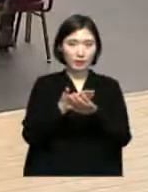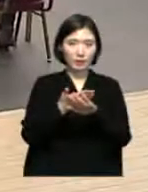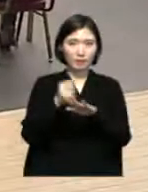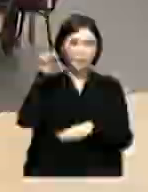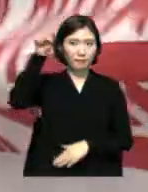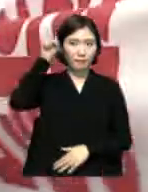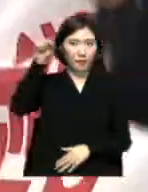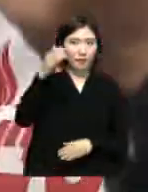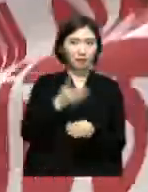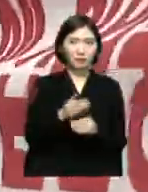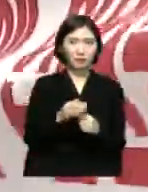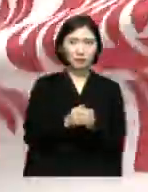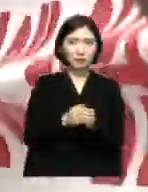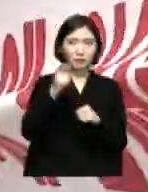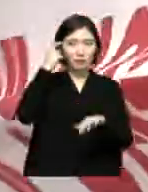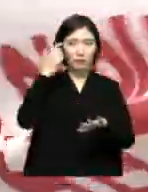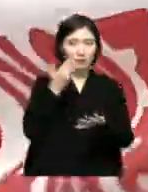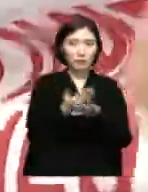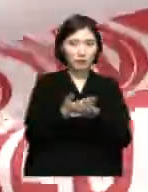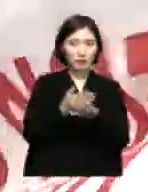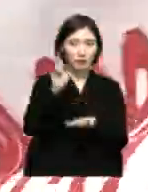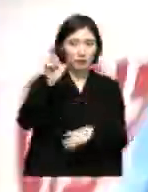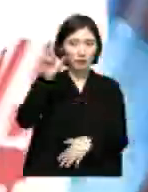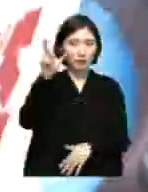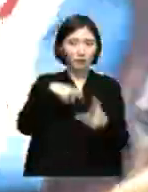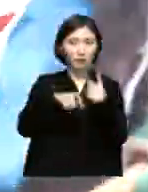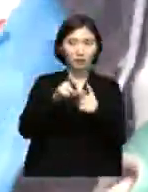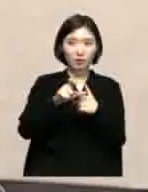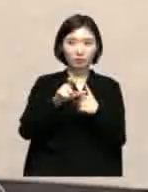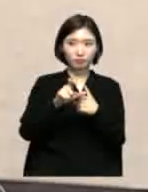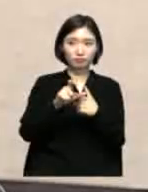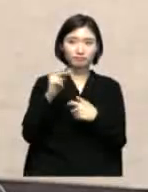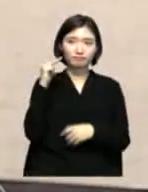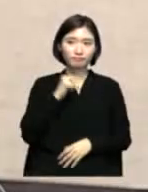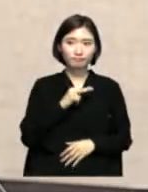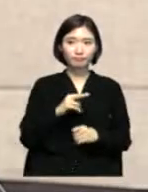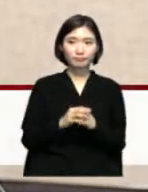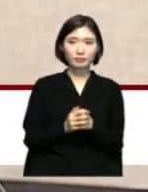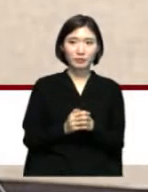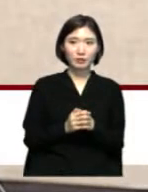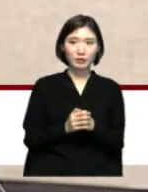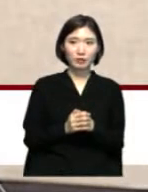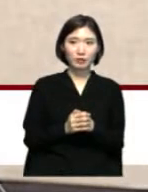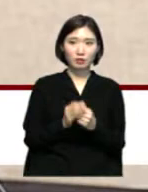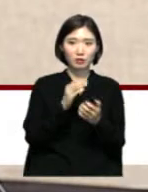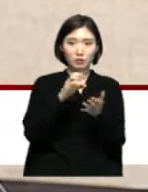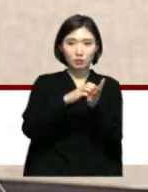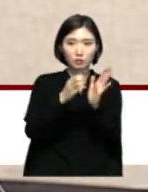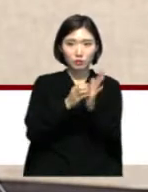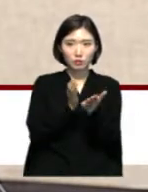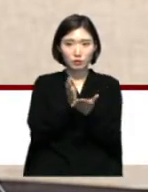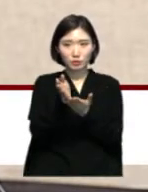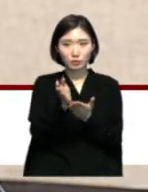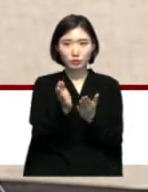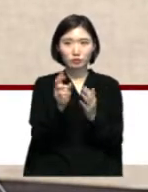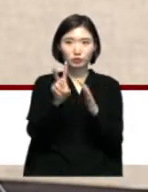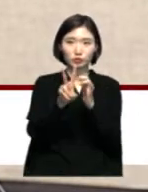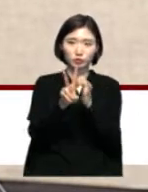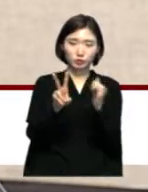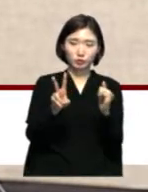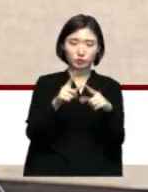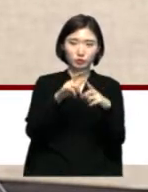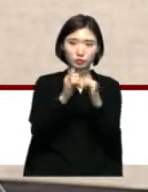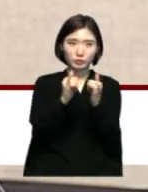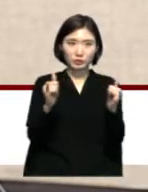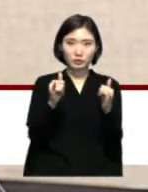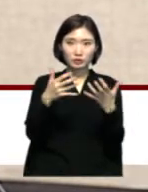이어갑니다. 반대 시위 강도는 더 높아졌습니다. 또 분야별 전문가 두 분과 또